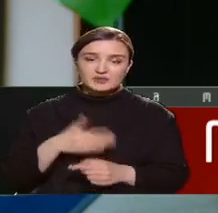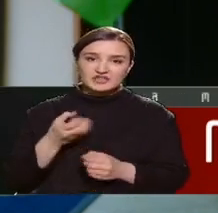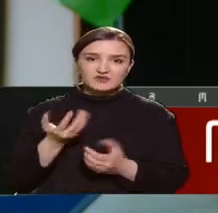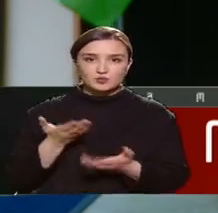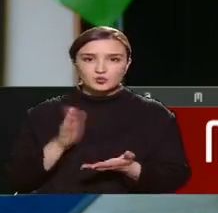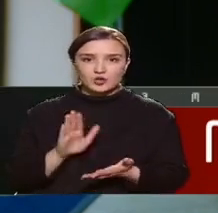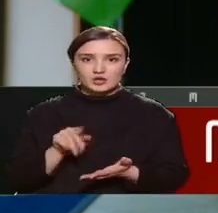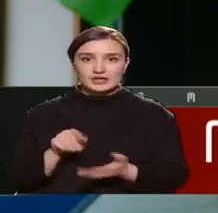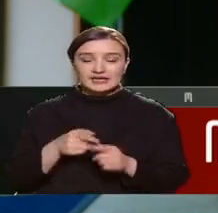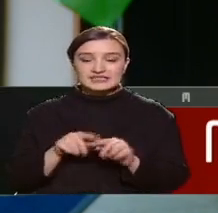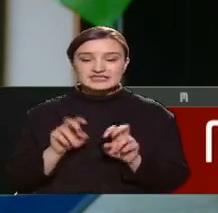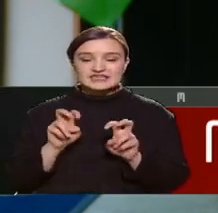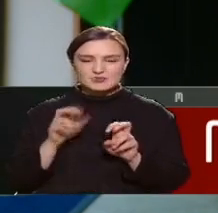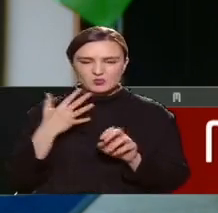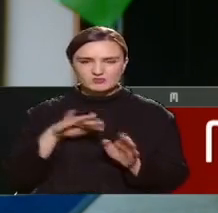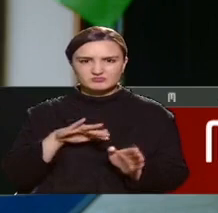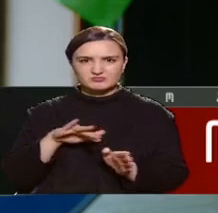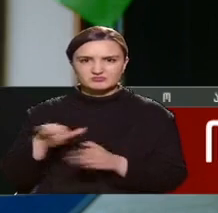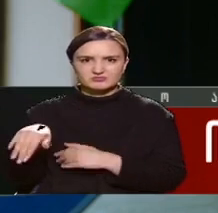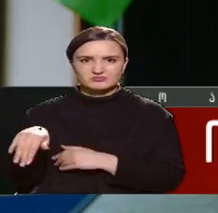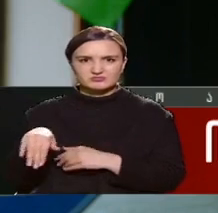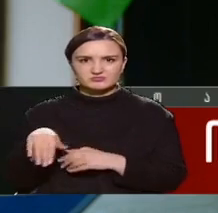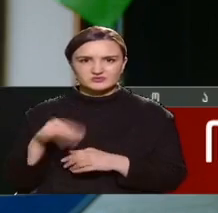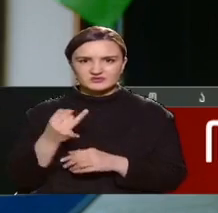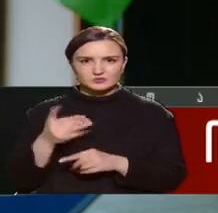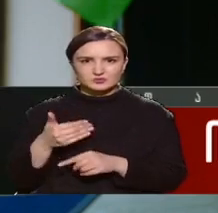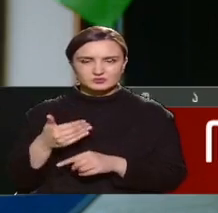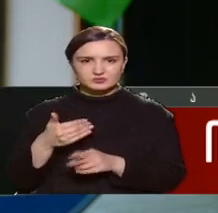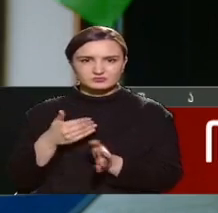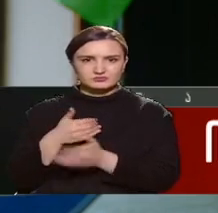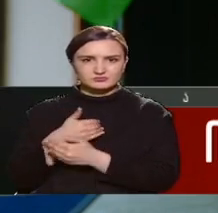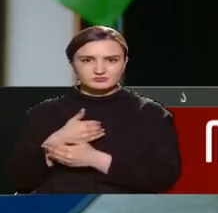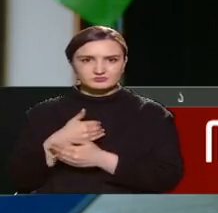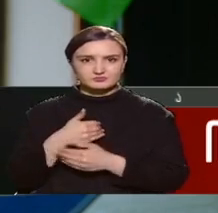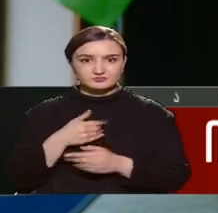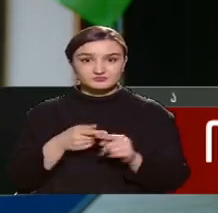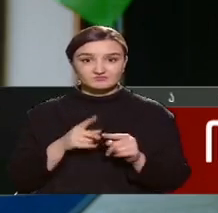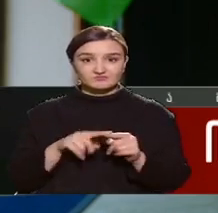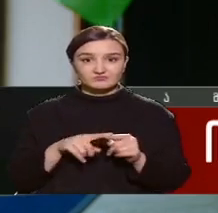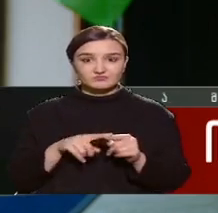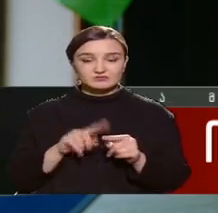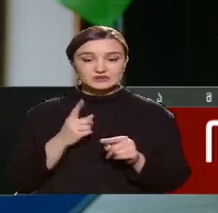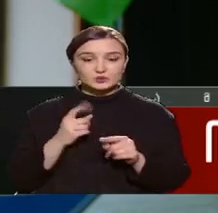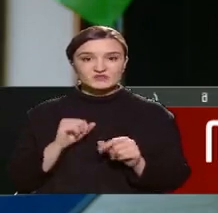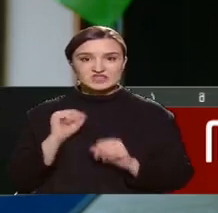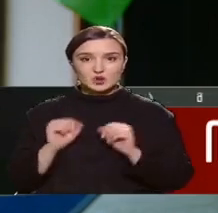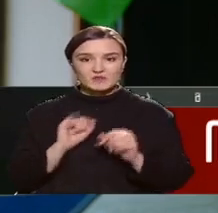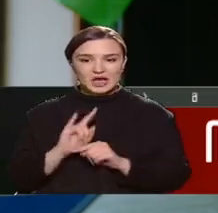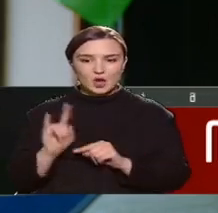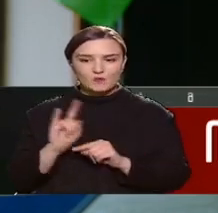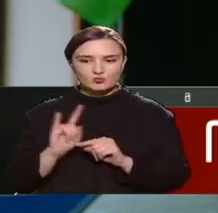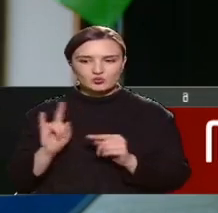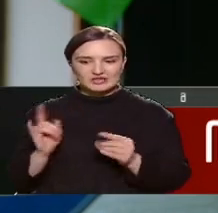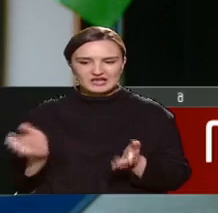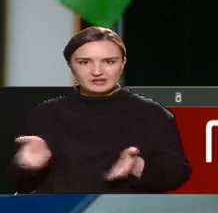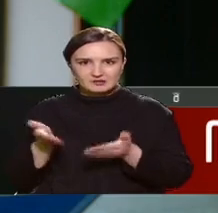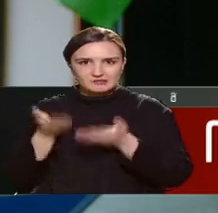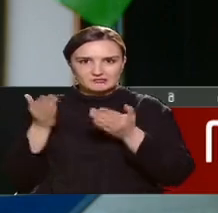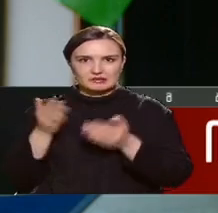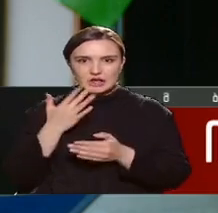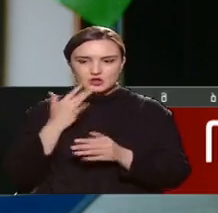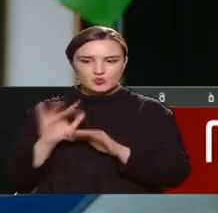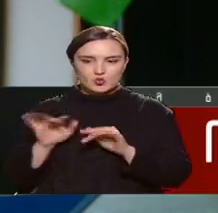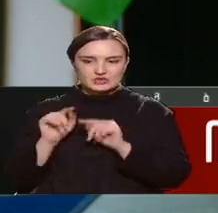ხო? Ანუ ეს თემა უკვე საერთოდ მეორე პლანზე გადავიდა. Და რადგან ასე არის, რატომ ვცდილობთ ხელოვნურად გავაცოცხლოთ ეს